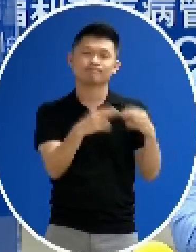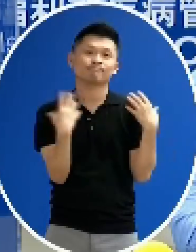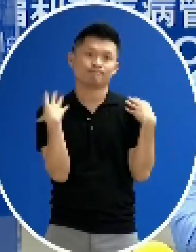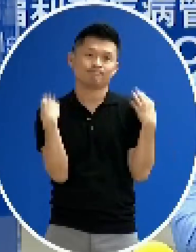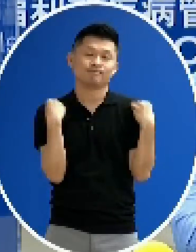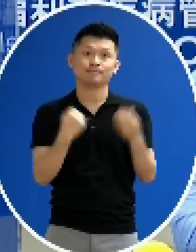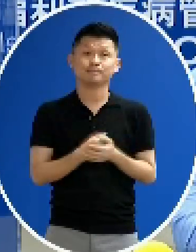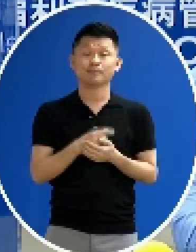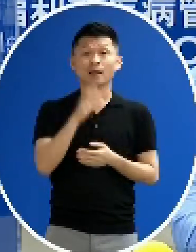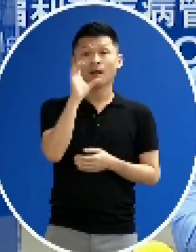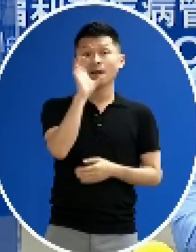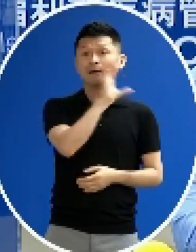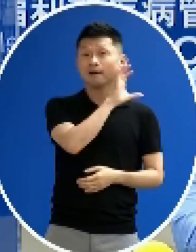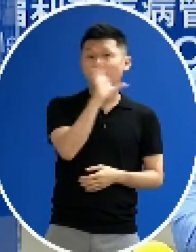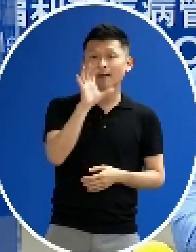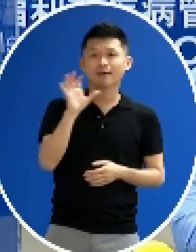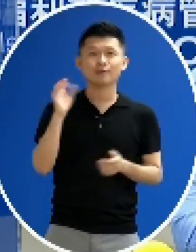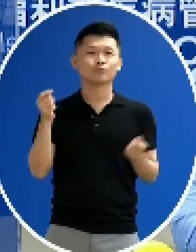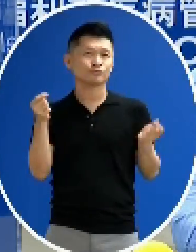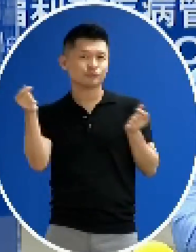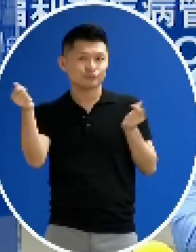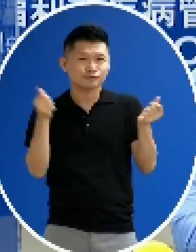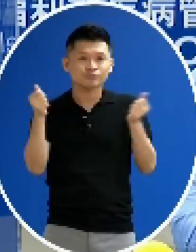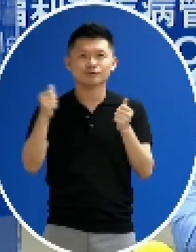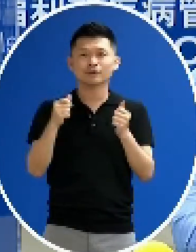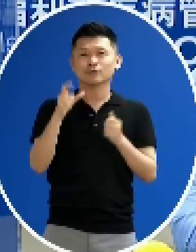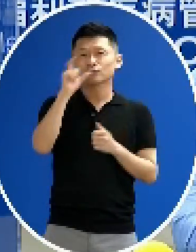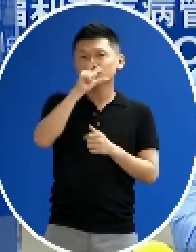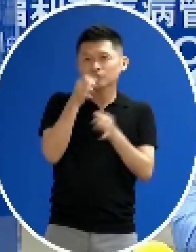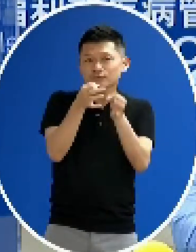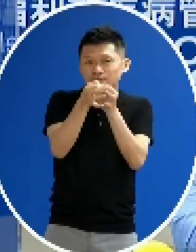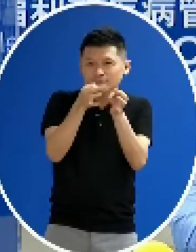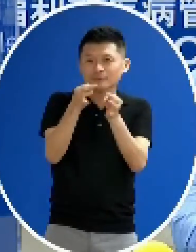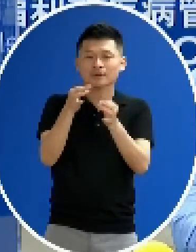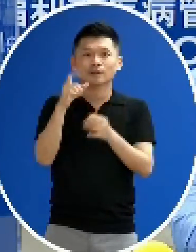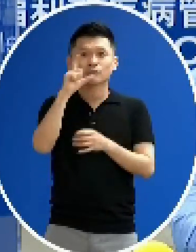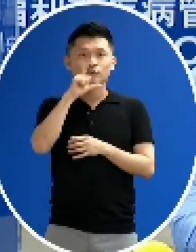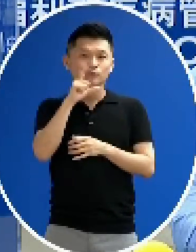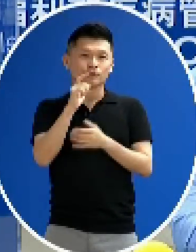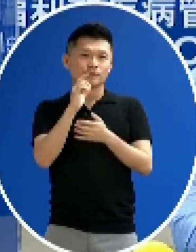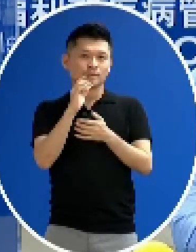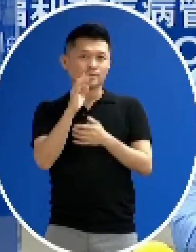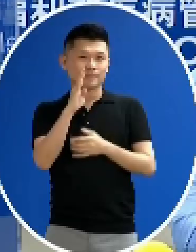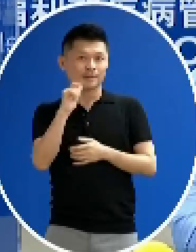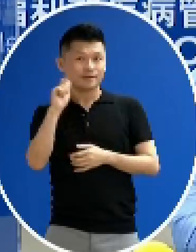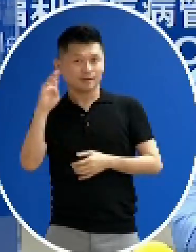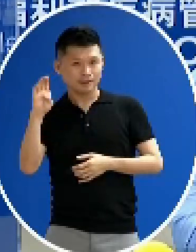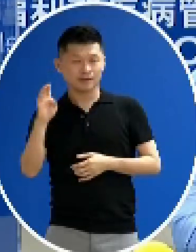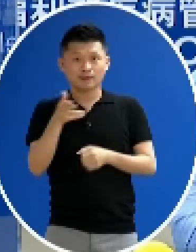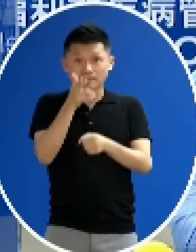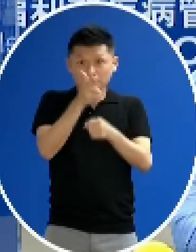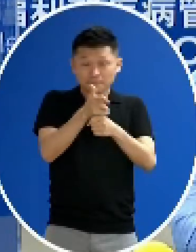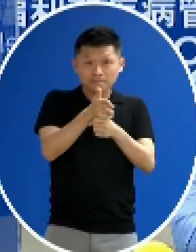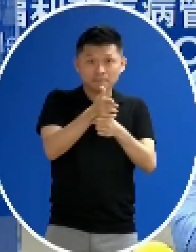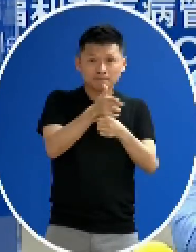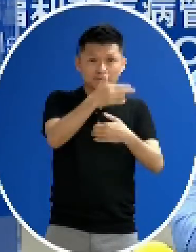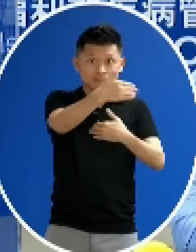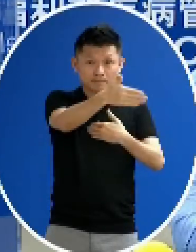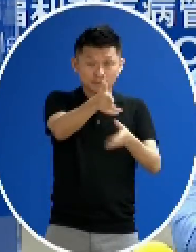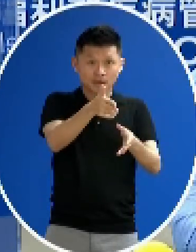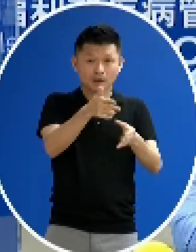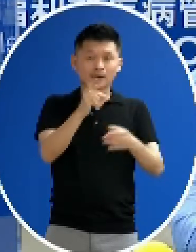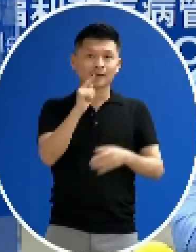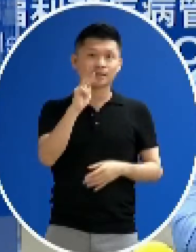是歌厅、舞厅、夜总会、俱乐部、酒家、酒吧、酒店、酒廊、录影节目带播放场所